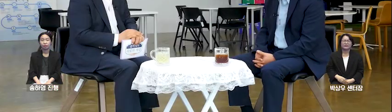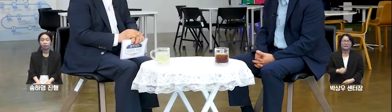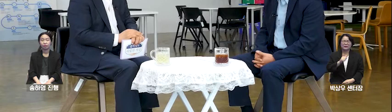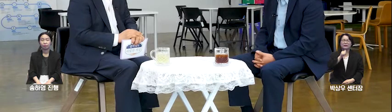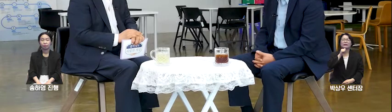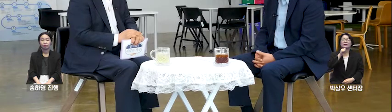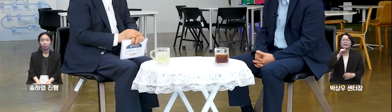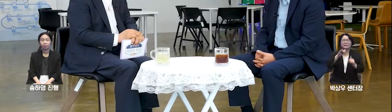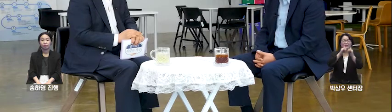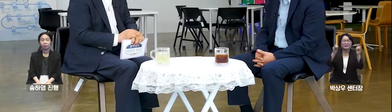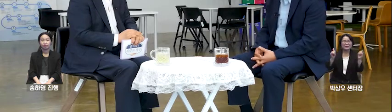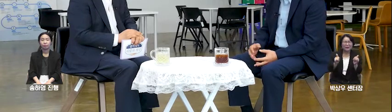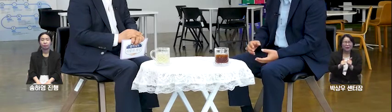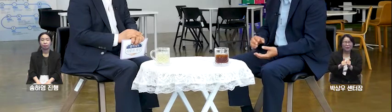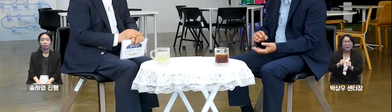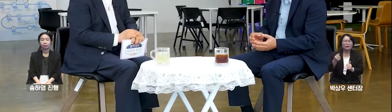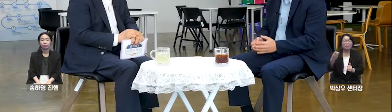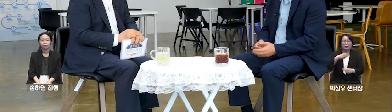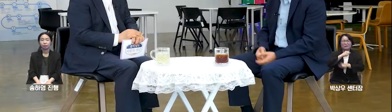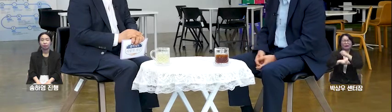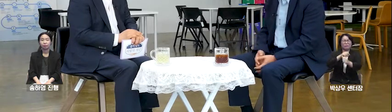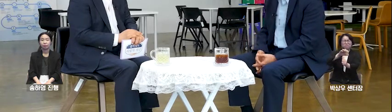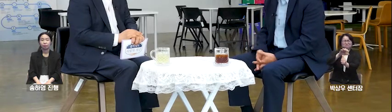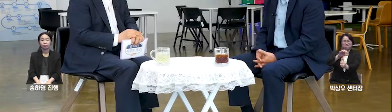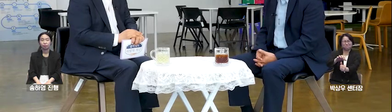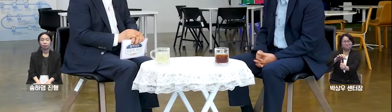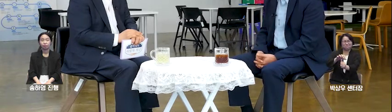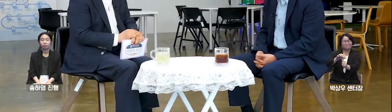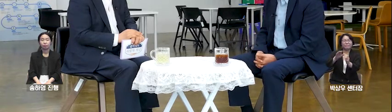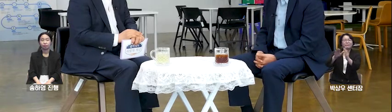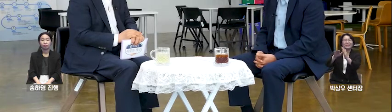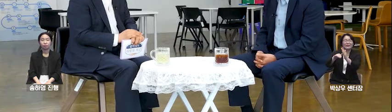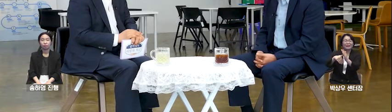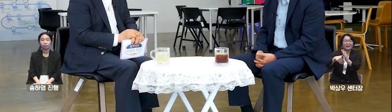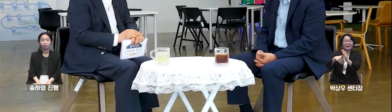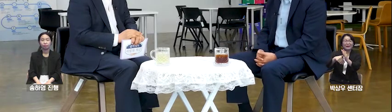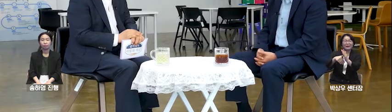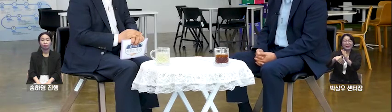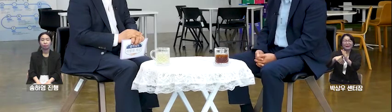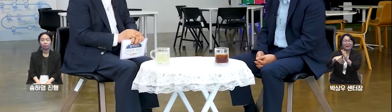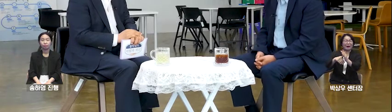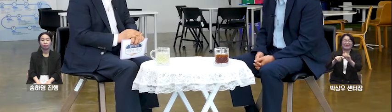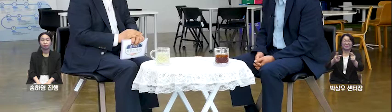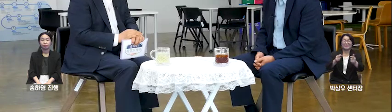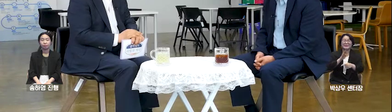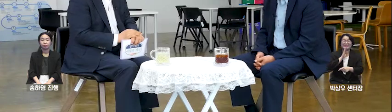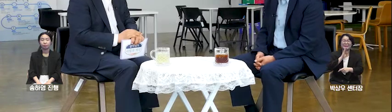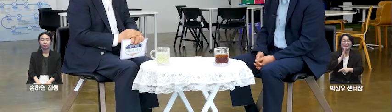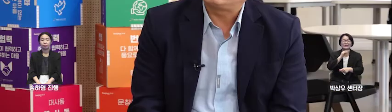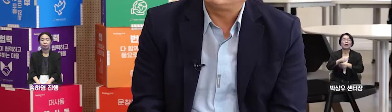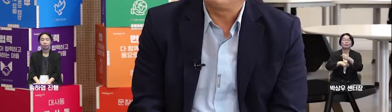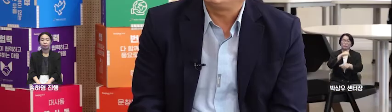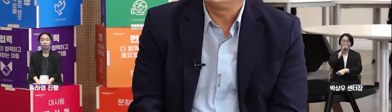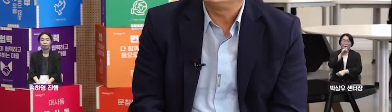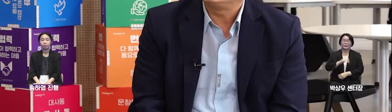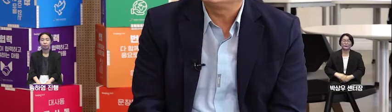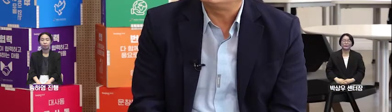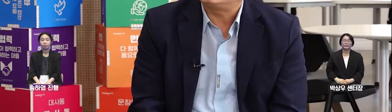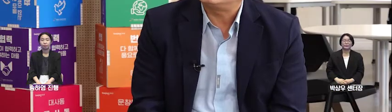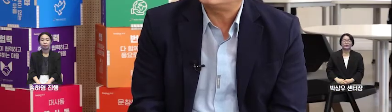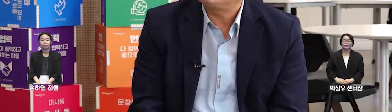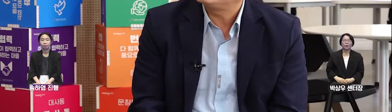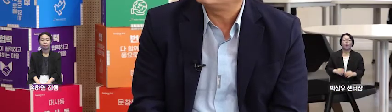빈곤의 시대 또는 자유가 좀 억압되던 그러한 시대는 지금 아니지 않습니까? 어떻게